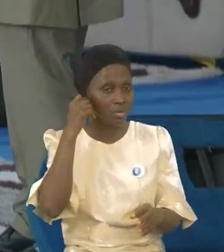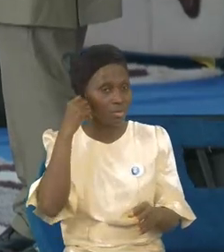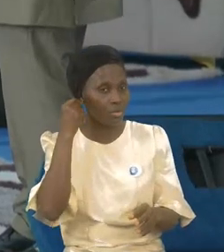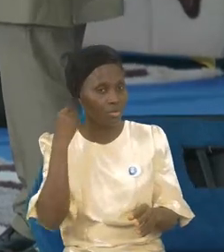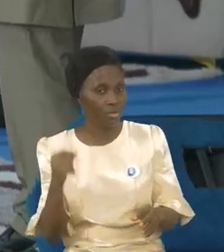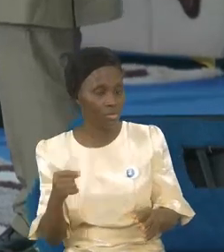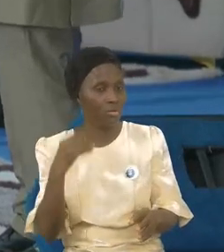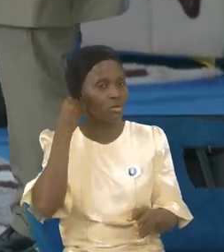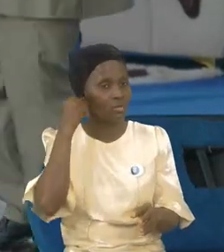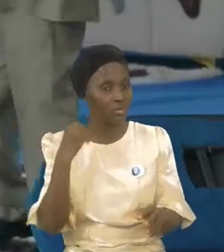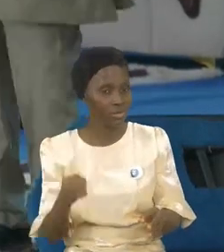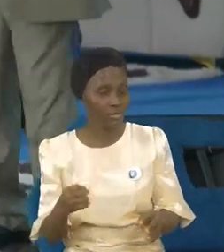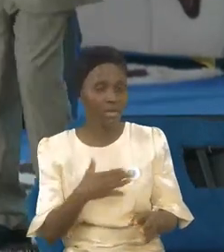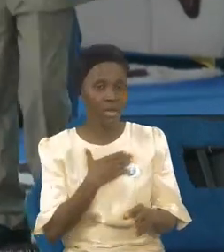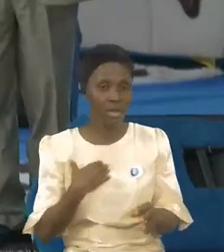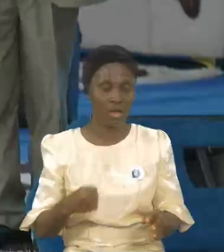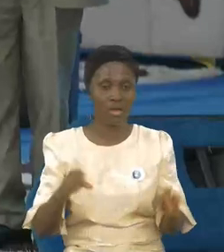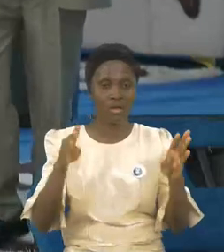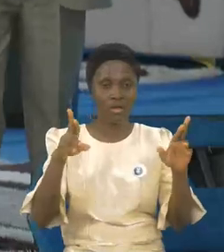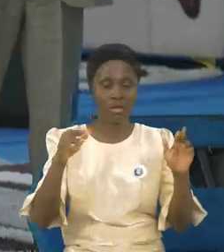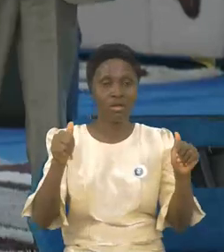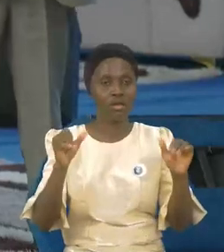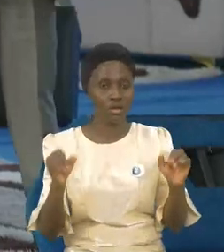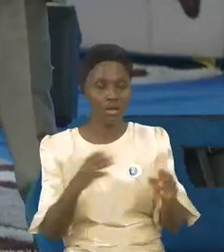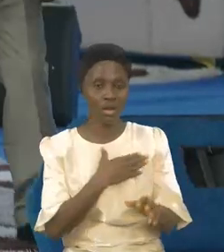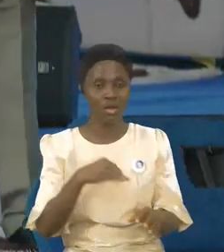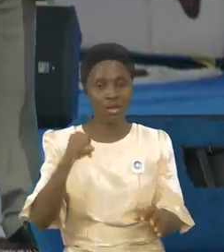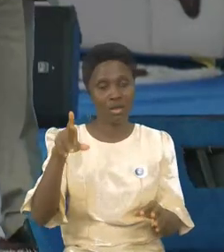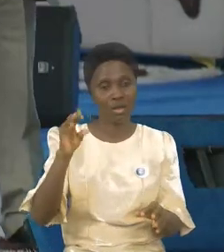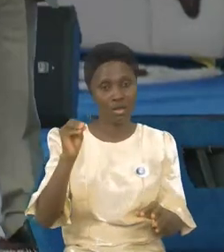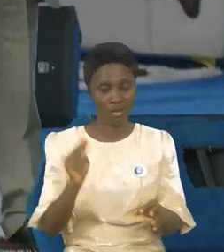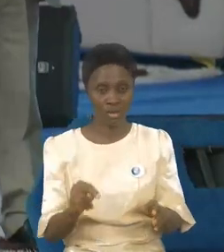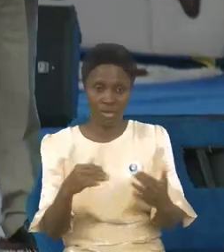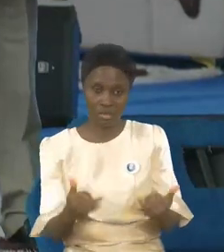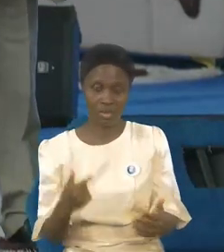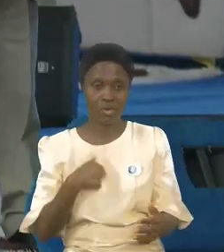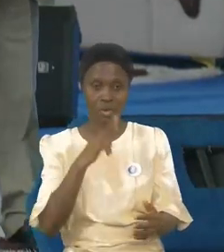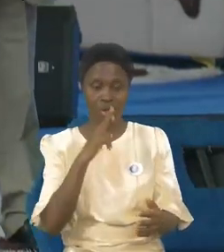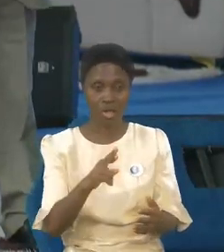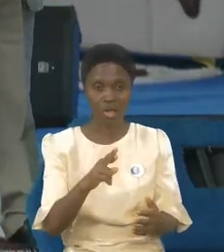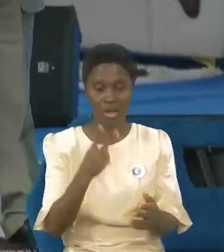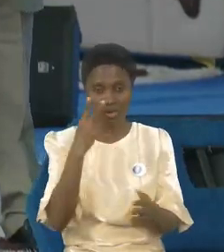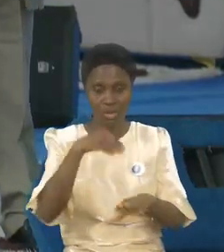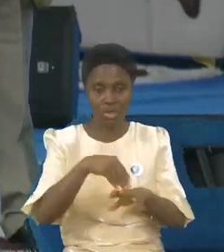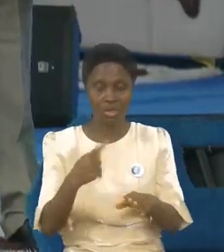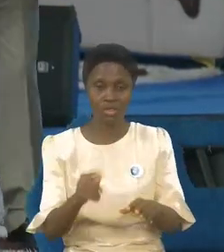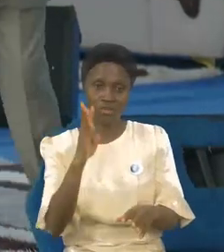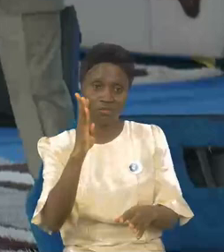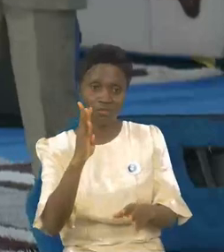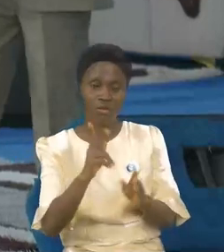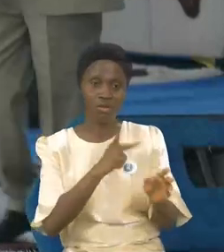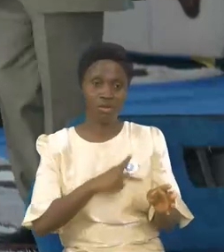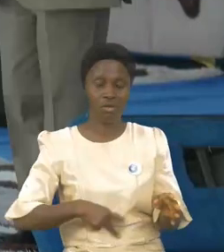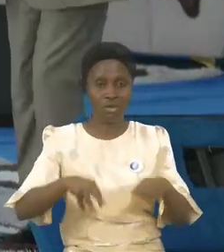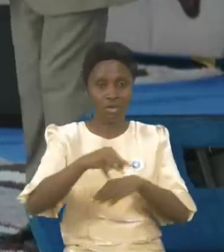il a vu sous l'angle de l'homme, l'or, l'argent, le cuivre et le fer. Maintenant, nous